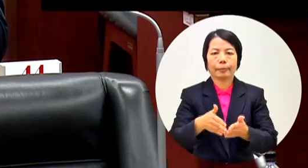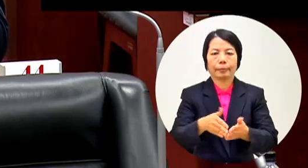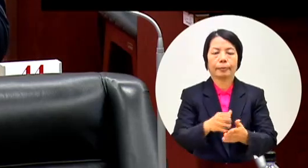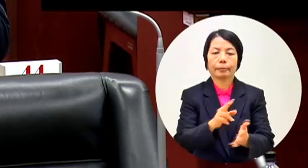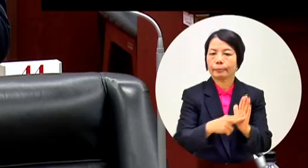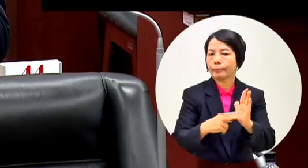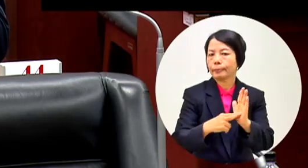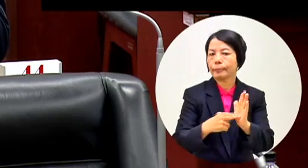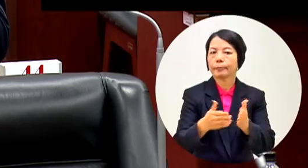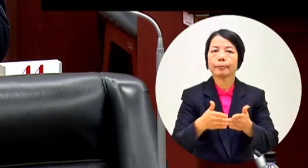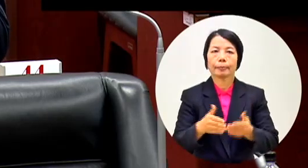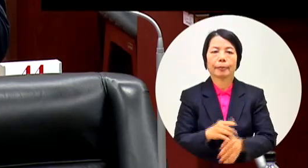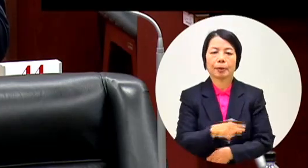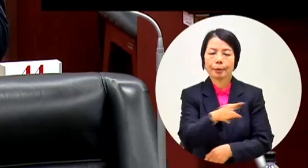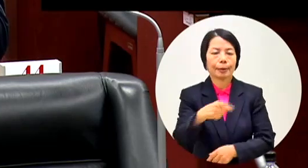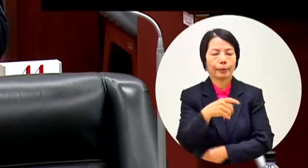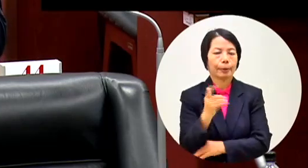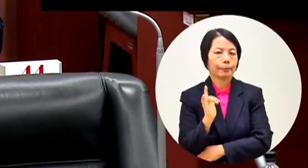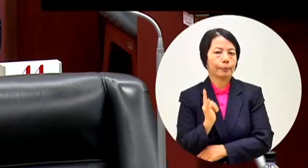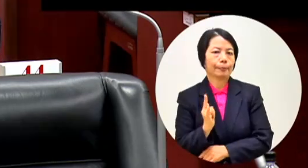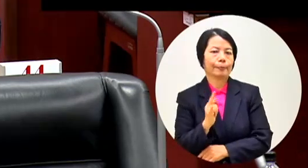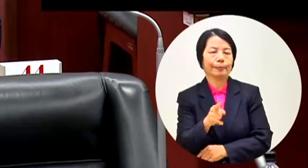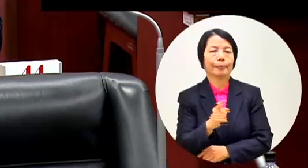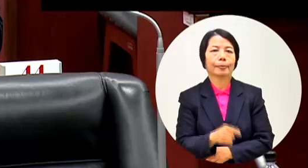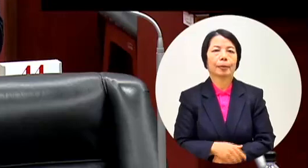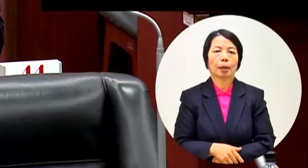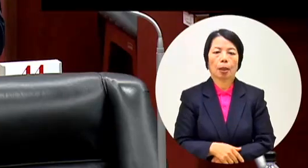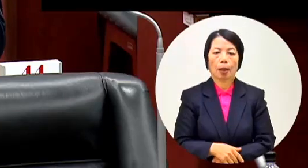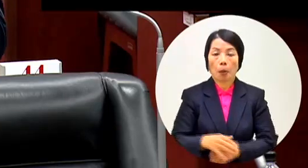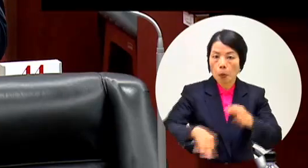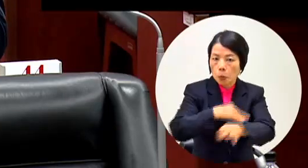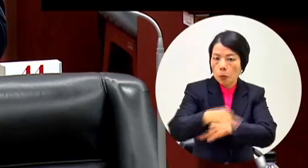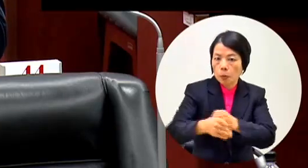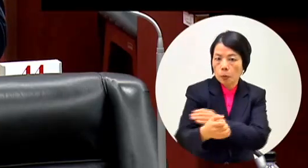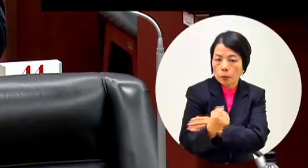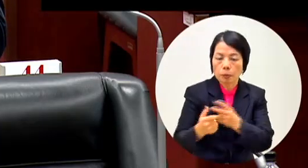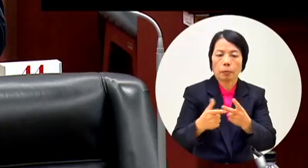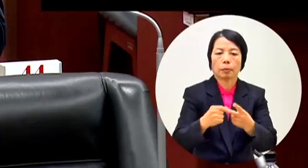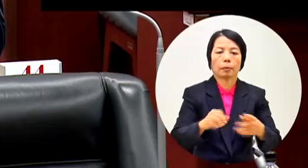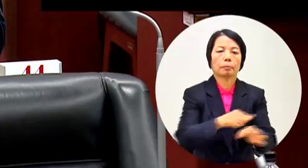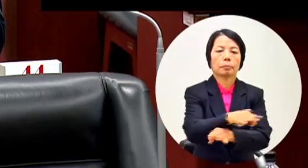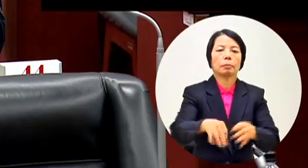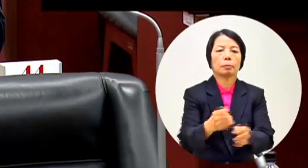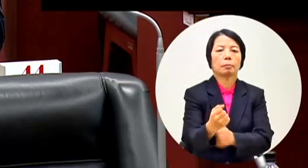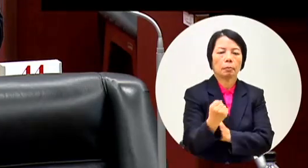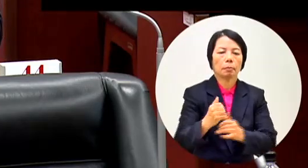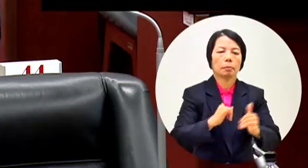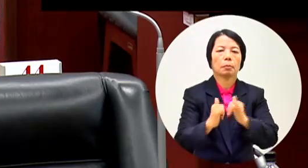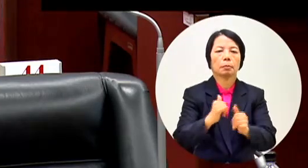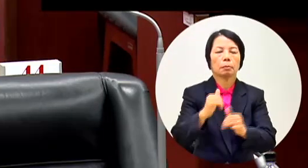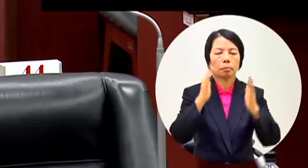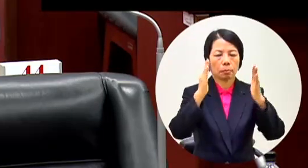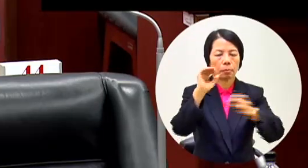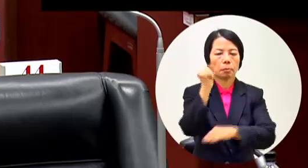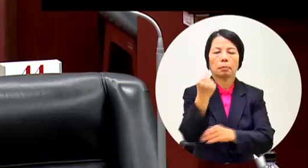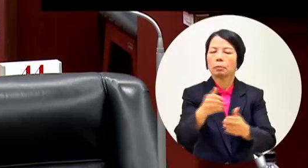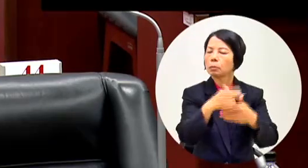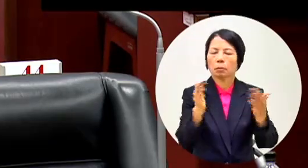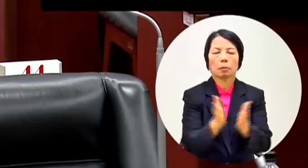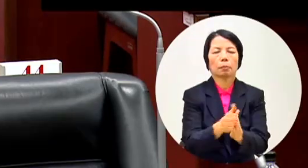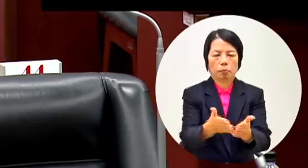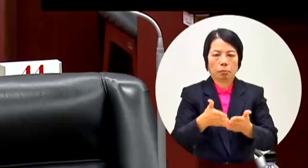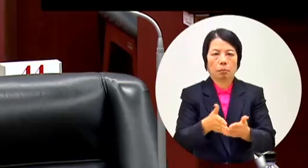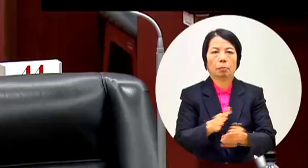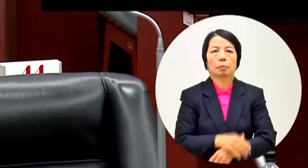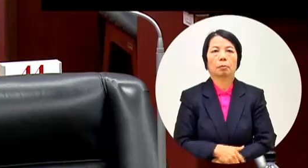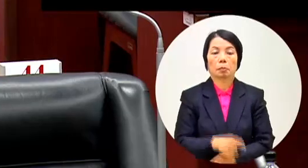拼经济，嘛是要拼环境，嘛爱拼社会正义。哦，这是一个这一件案子，跟这个指标可